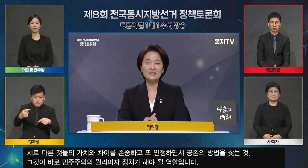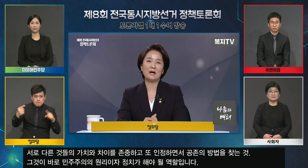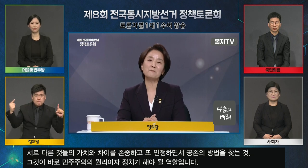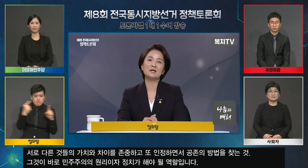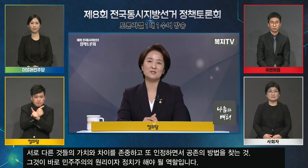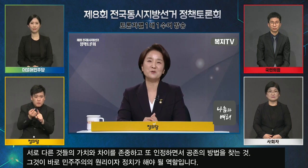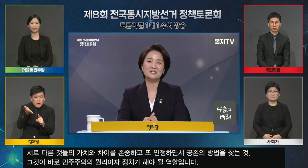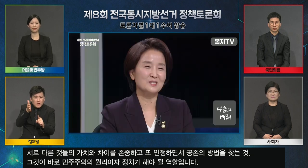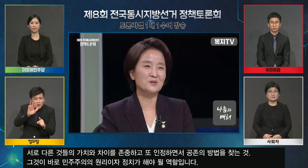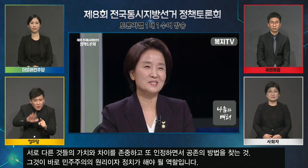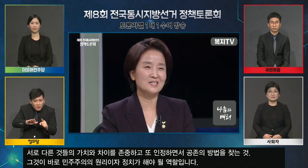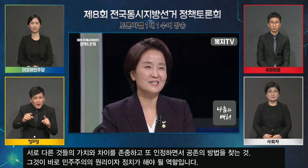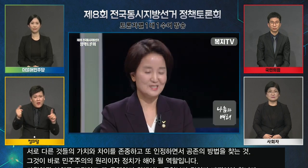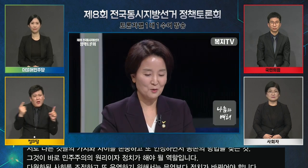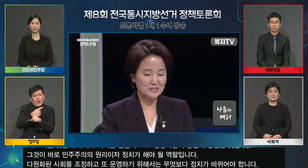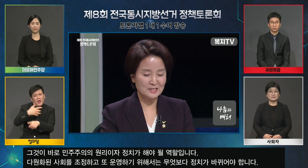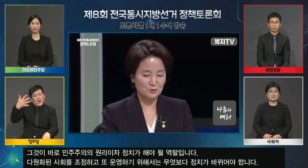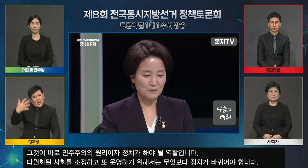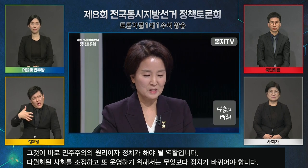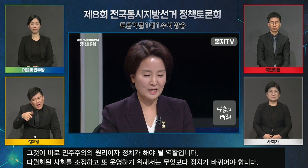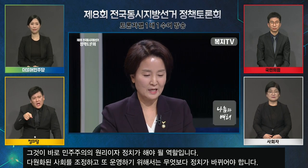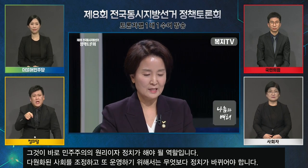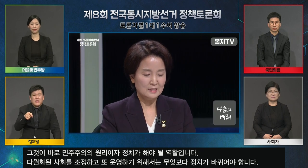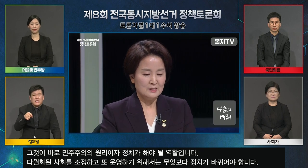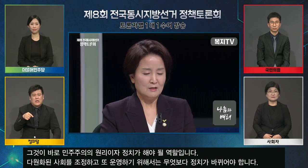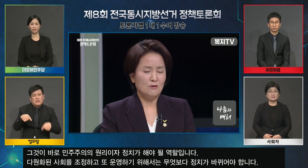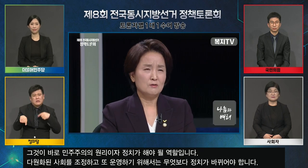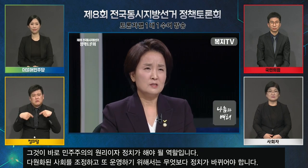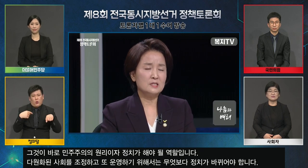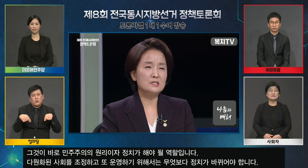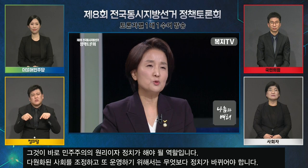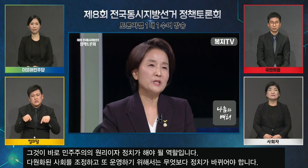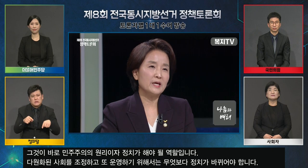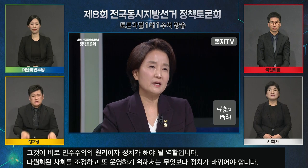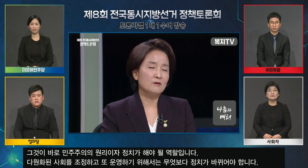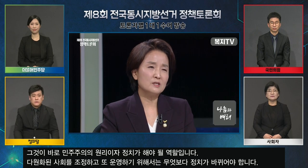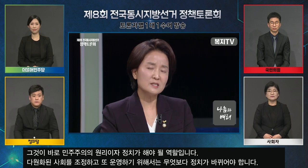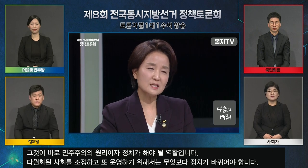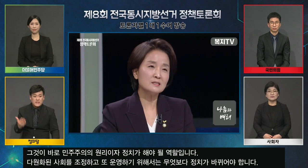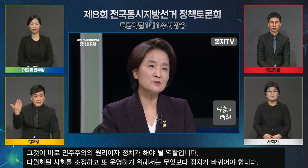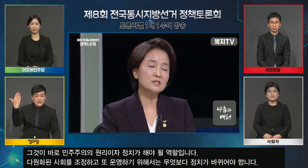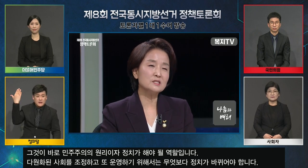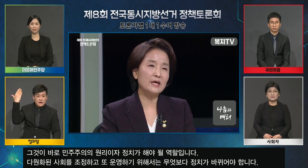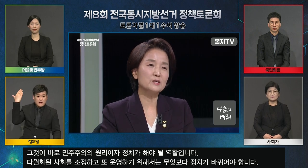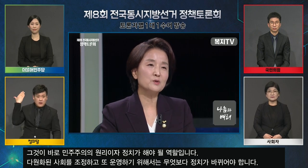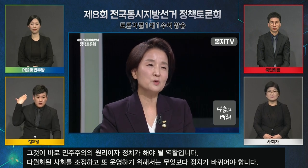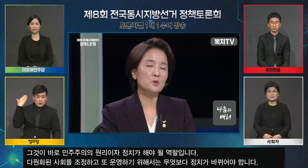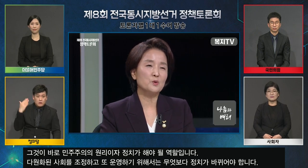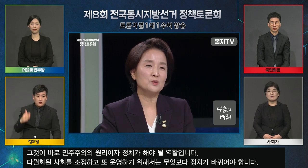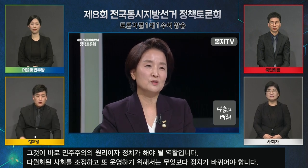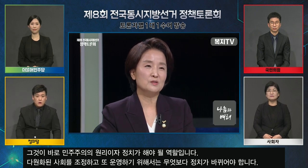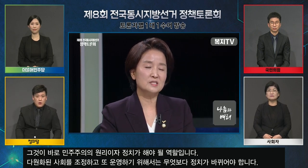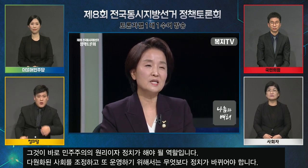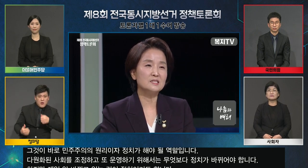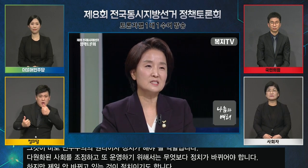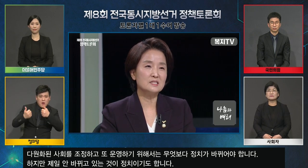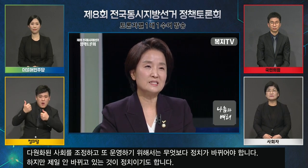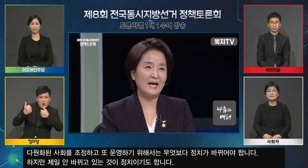제일 안 바뀌고 있는 것이 정치이기도 합니다. 기존에 극단적인 대결로